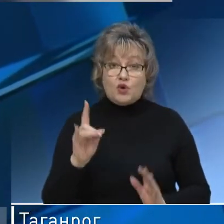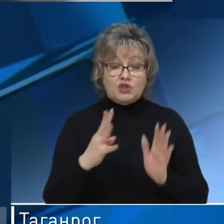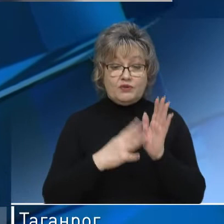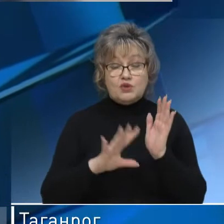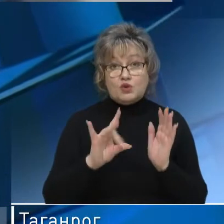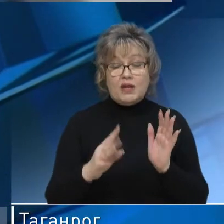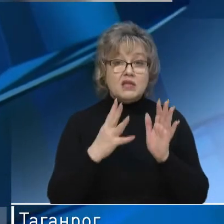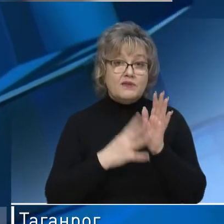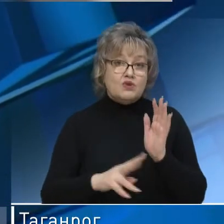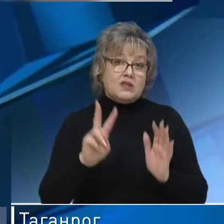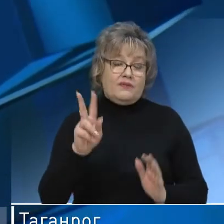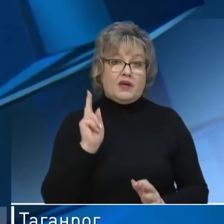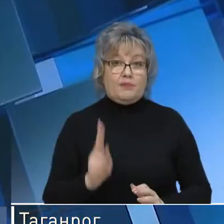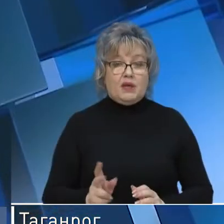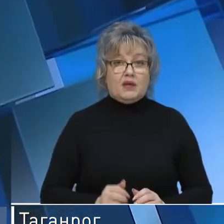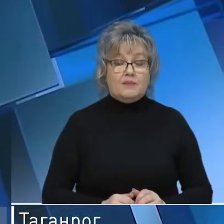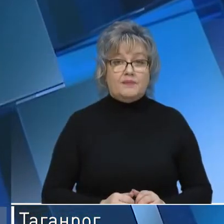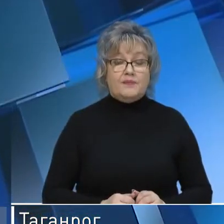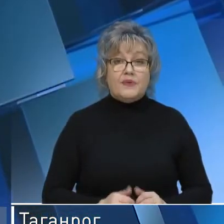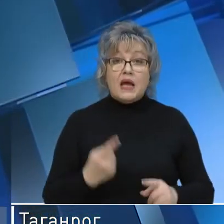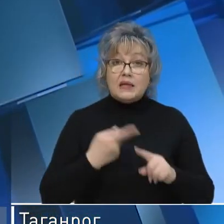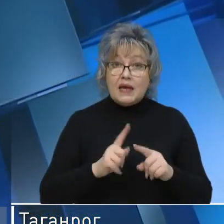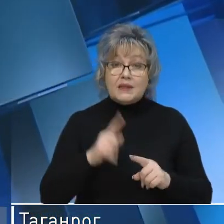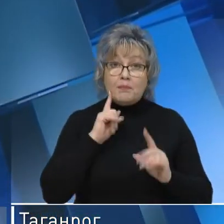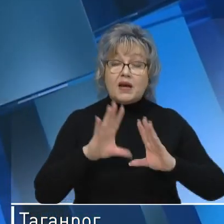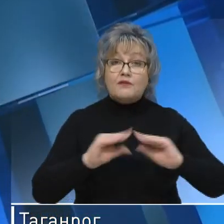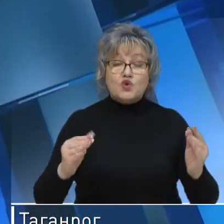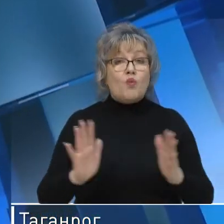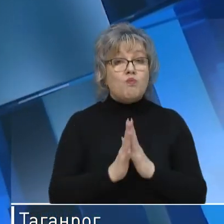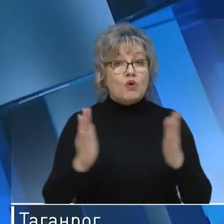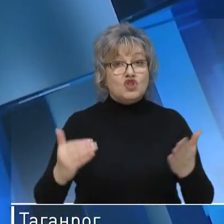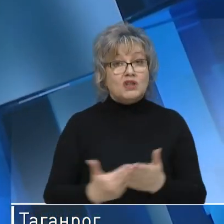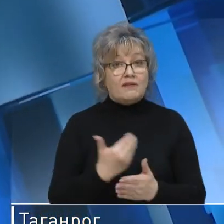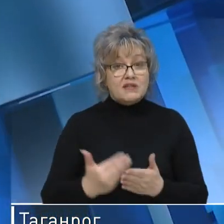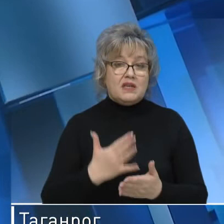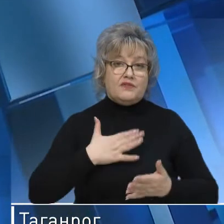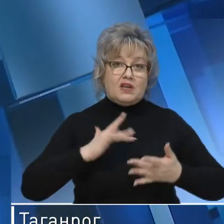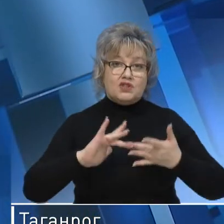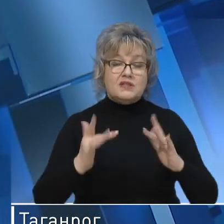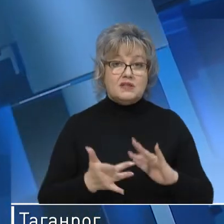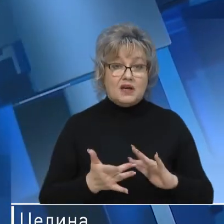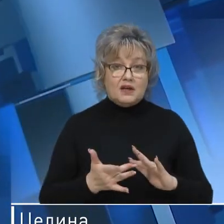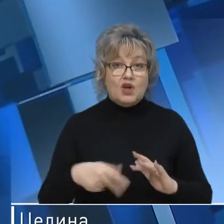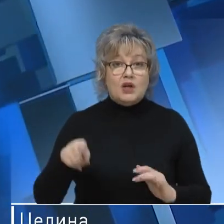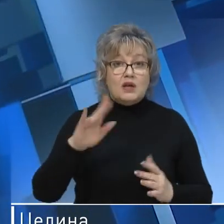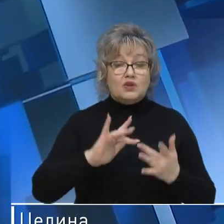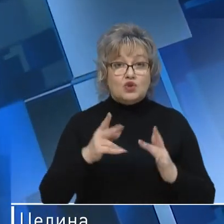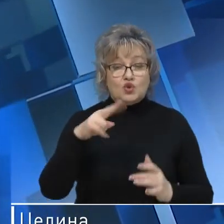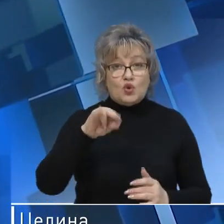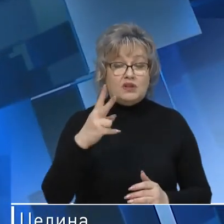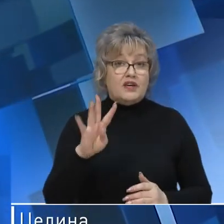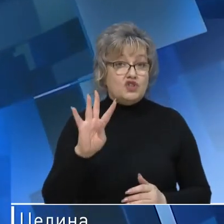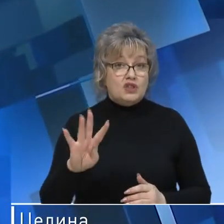90 рублей 92 копейки. На этом пока все. Еще больше новостей в наших социальных сетях и на сайте